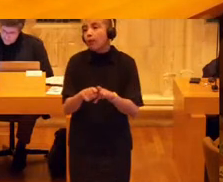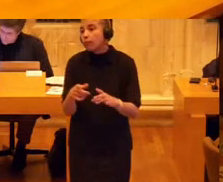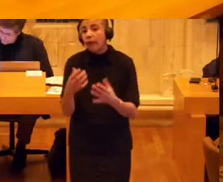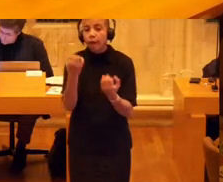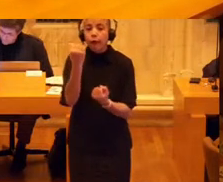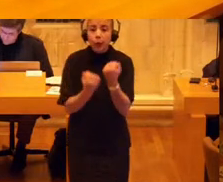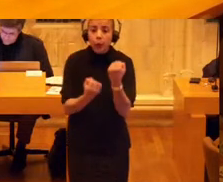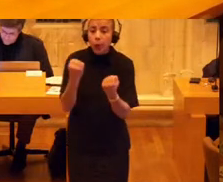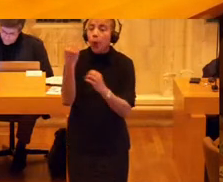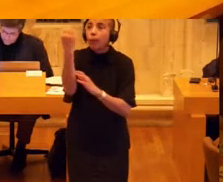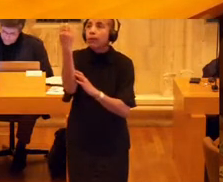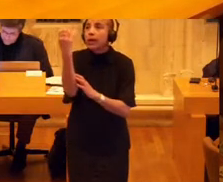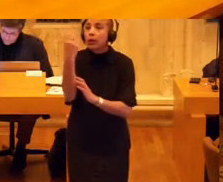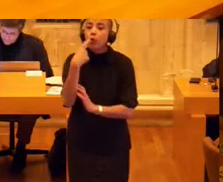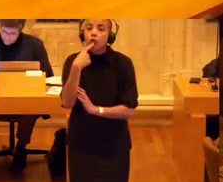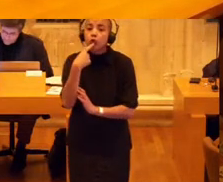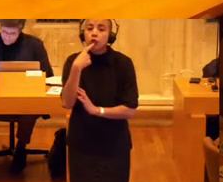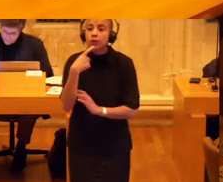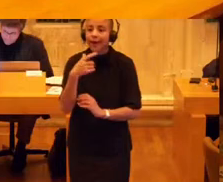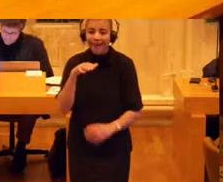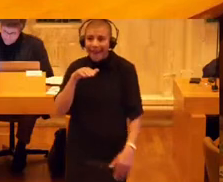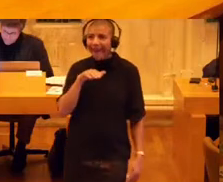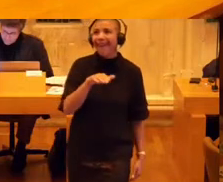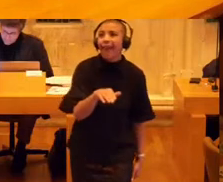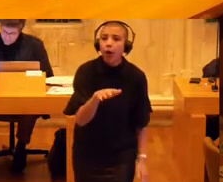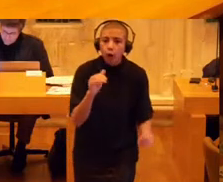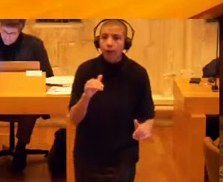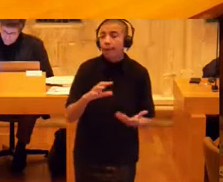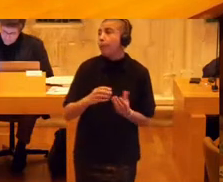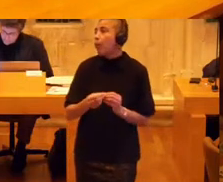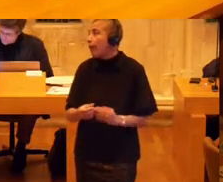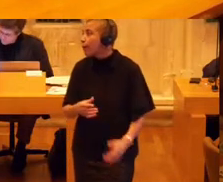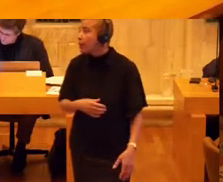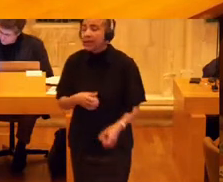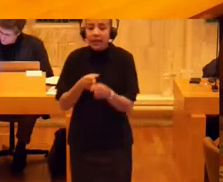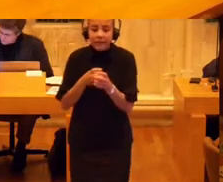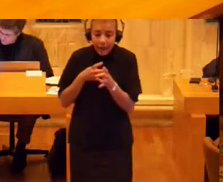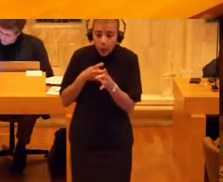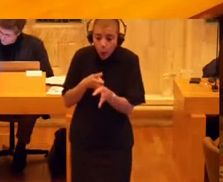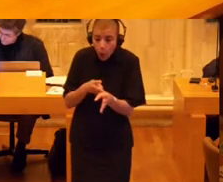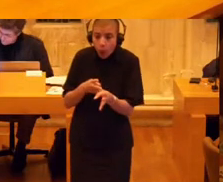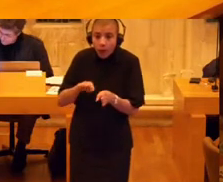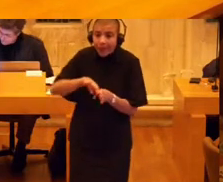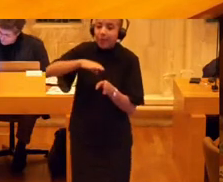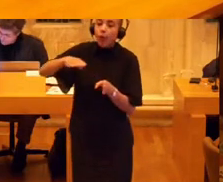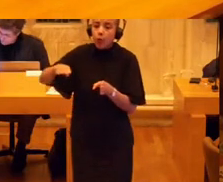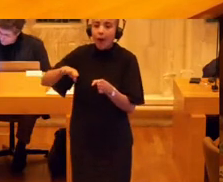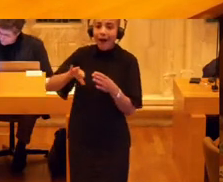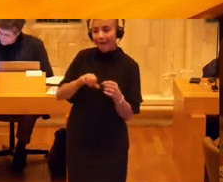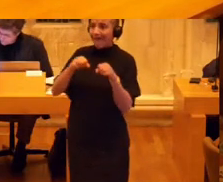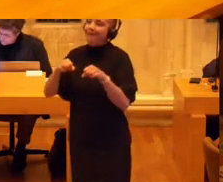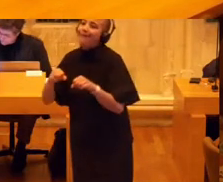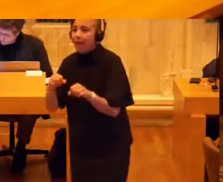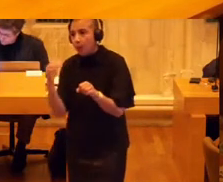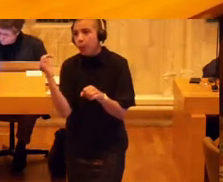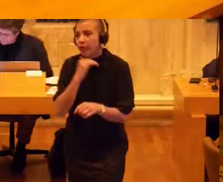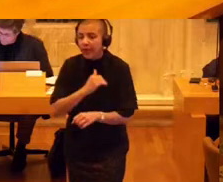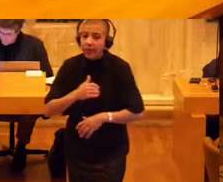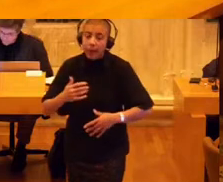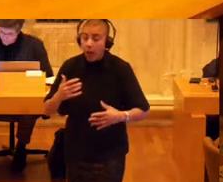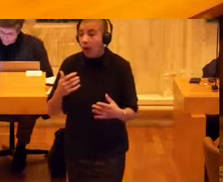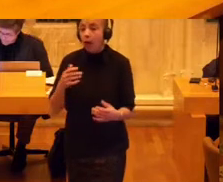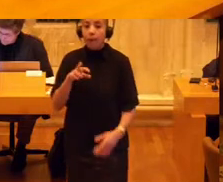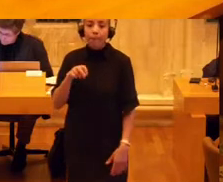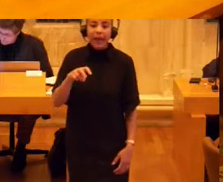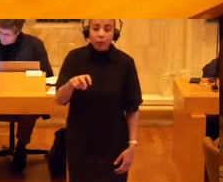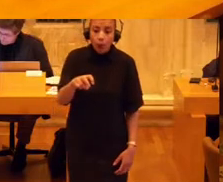si les vélos ne restent pas sur la piste qu'il aurait dévolu, mais roulent allègrement sur les trottoirs sous prétexte que ça va gagner du temps, on n'y arrivera pas. Hein. Si les piétons traversent n'importe